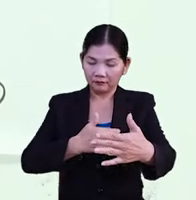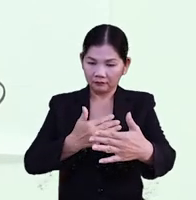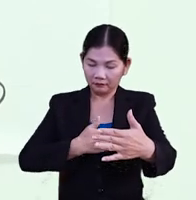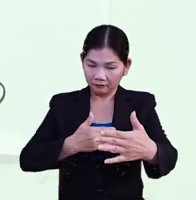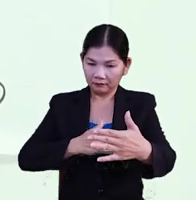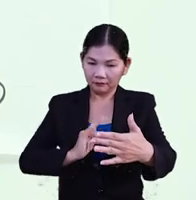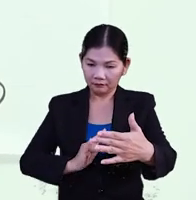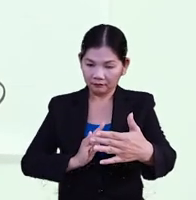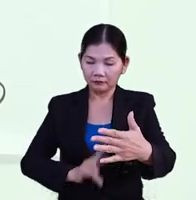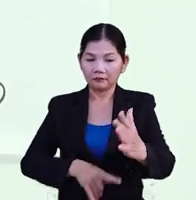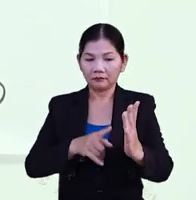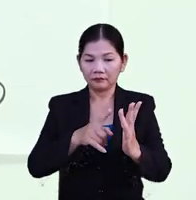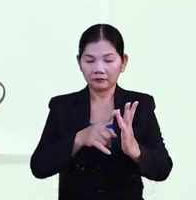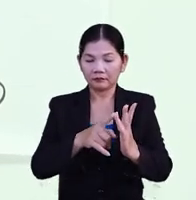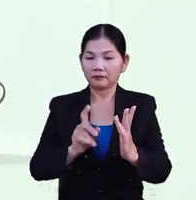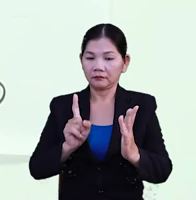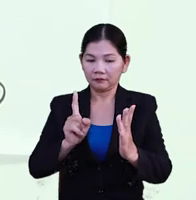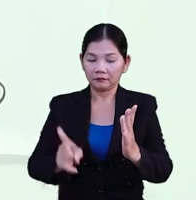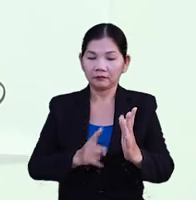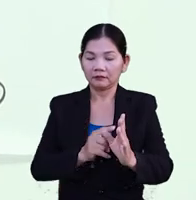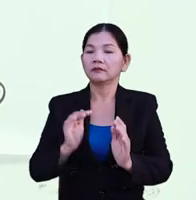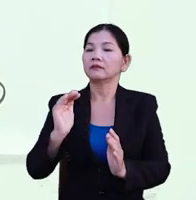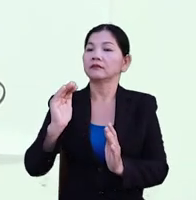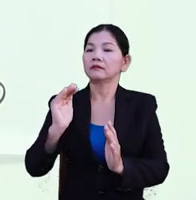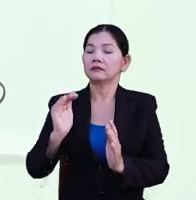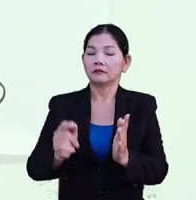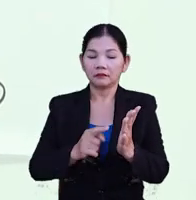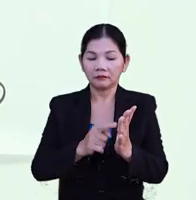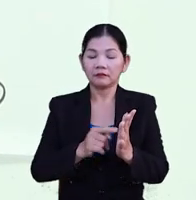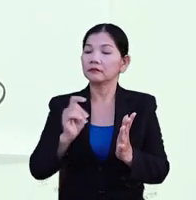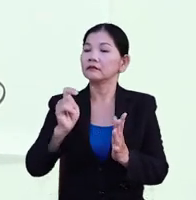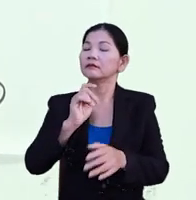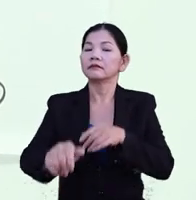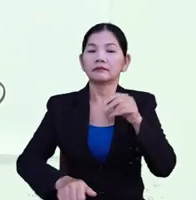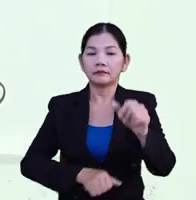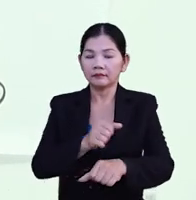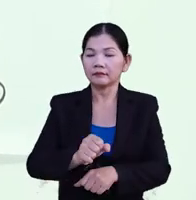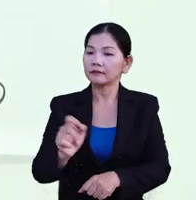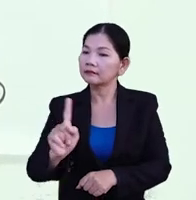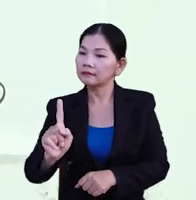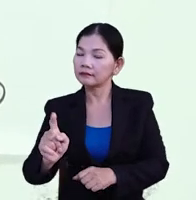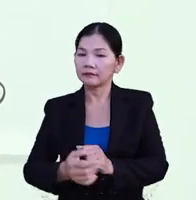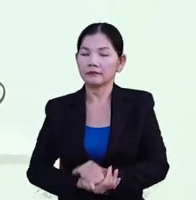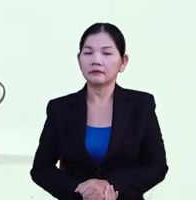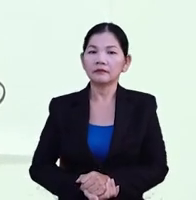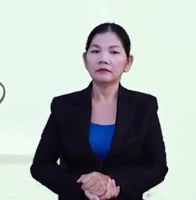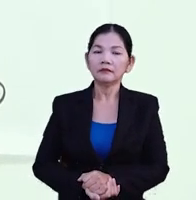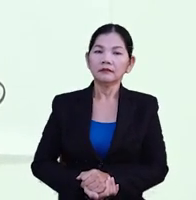ចុះសុកជីកនៅខាងណាបូផាវិញម្ដងកូនចាកូនមើលមើល